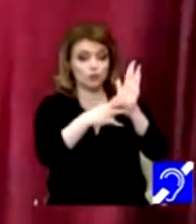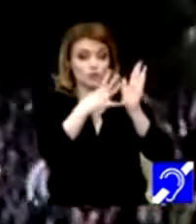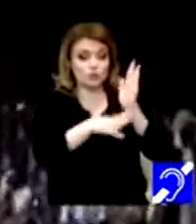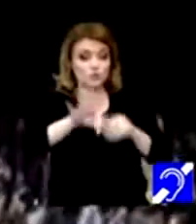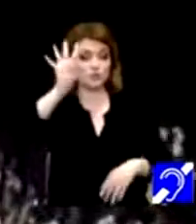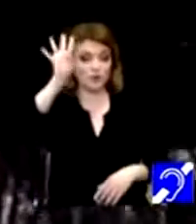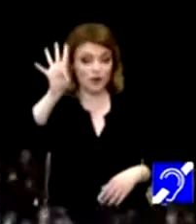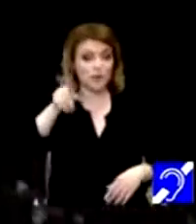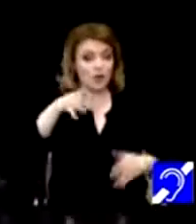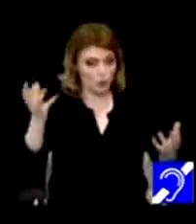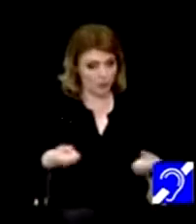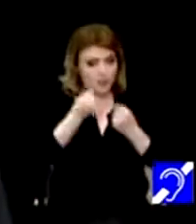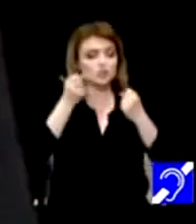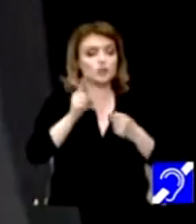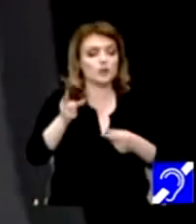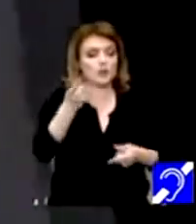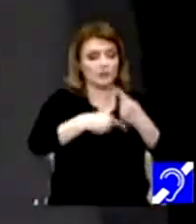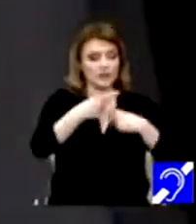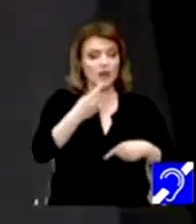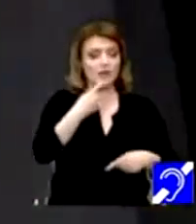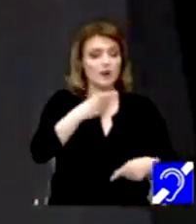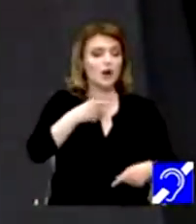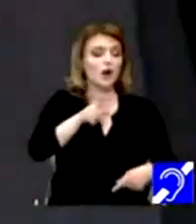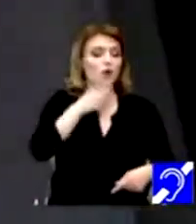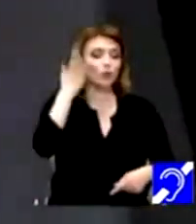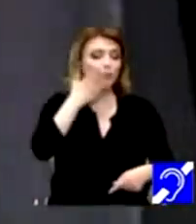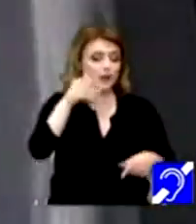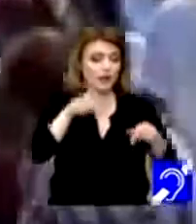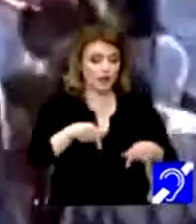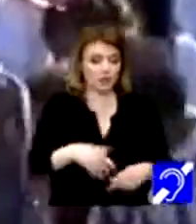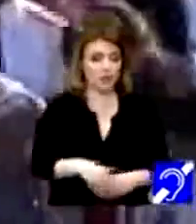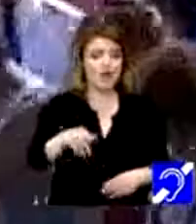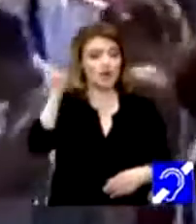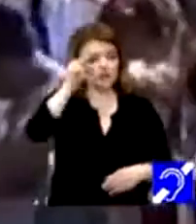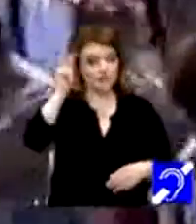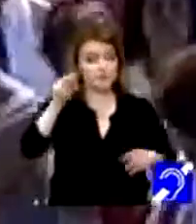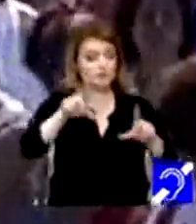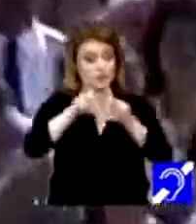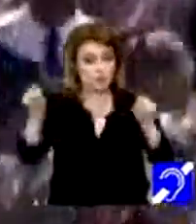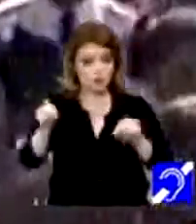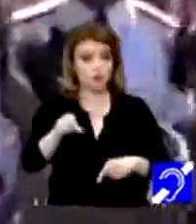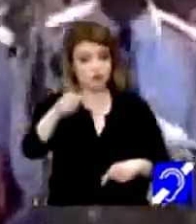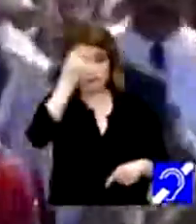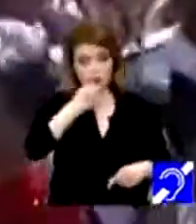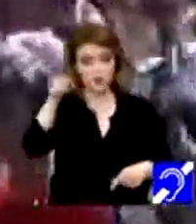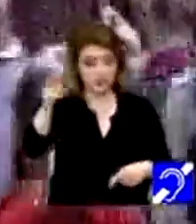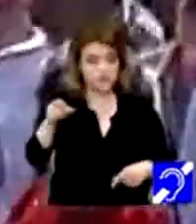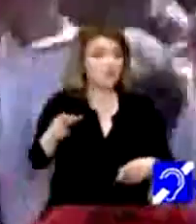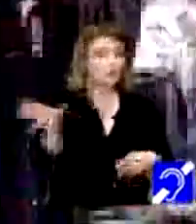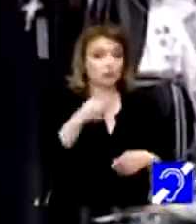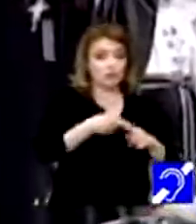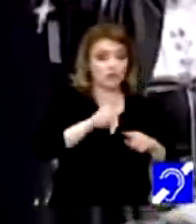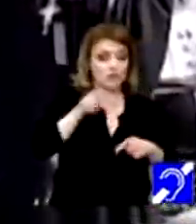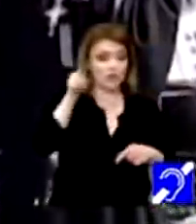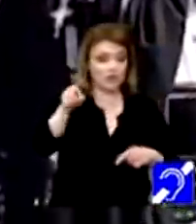susținut revenirea la limba română și la alfabetul latin, la tradițiile naționale în învățământ și cultură. Lui se datorează în mare parte